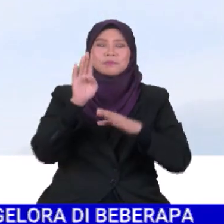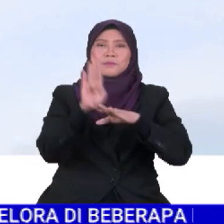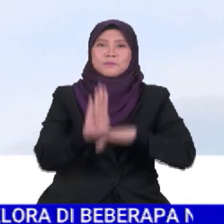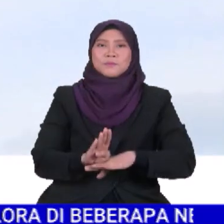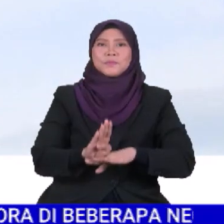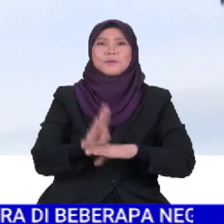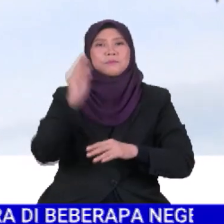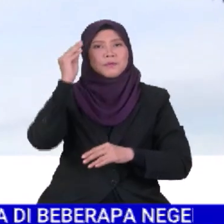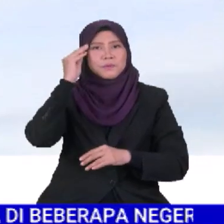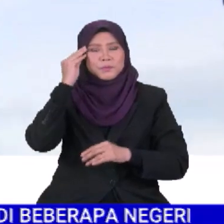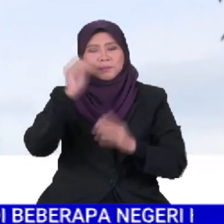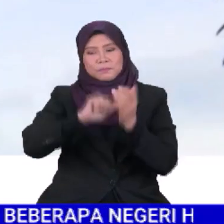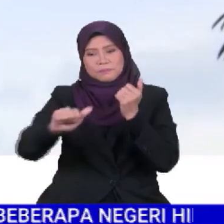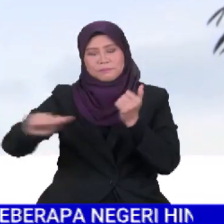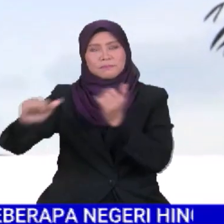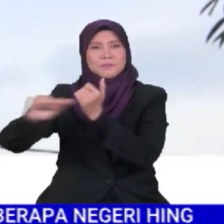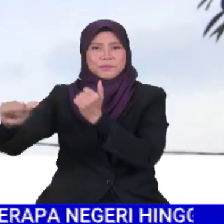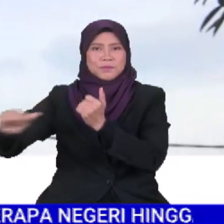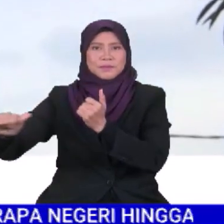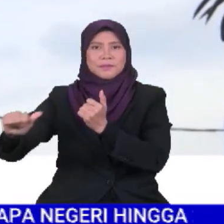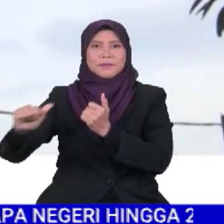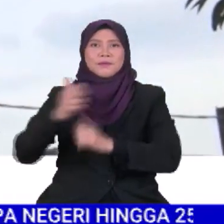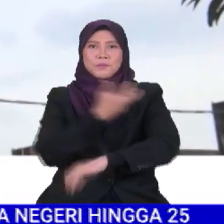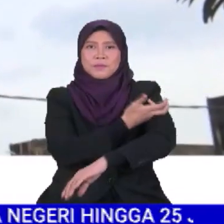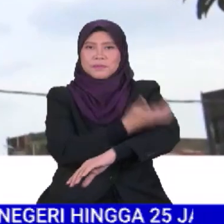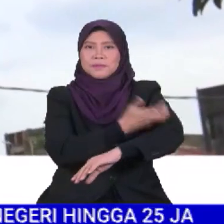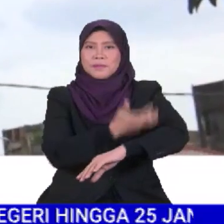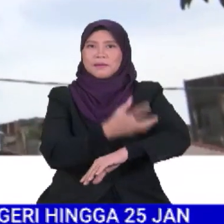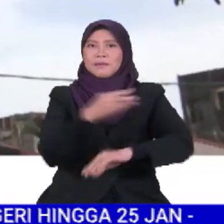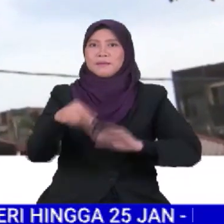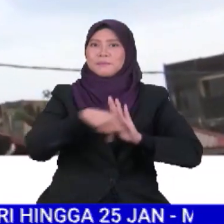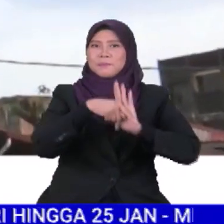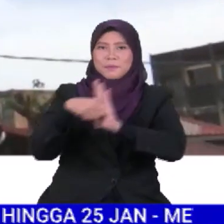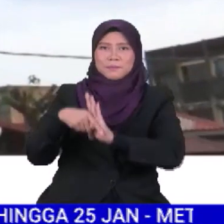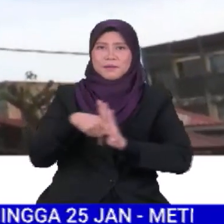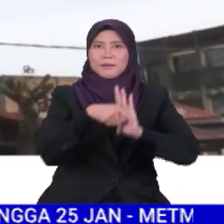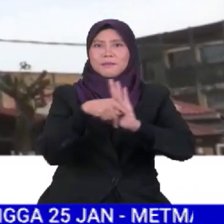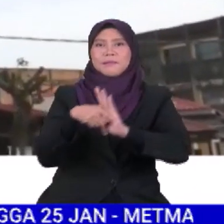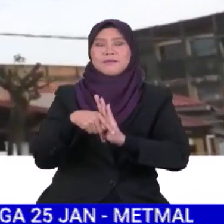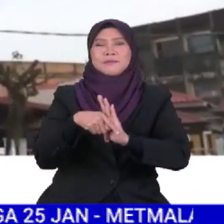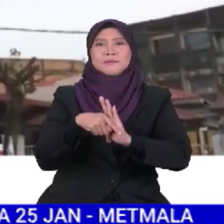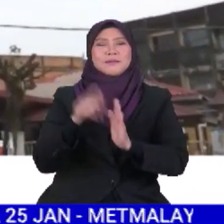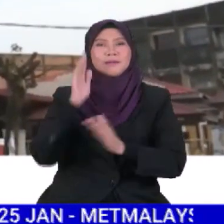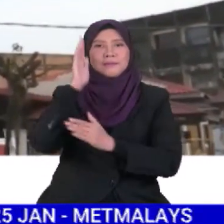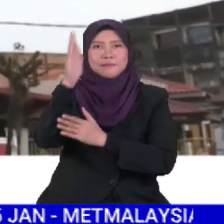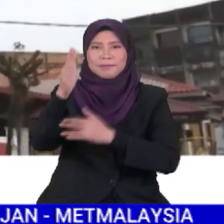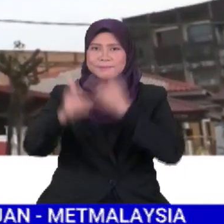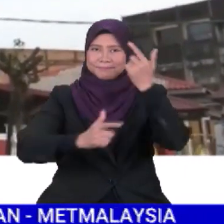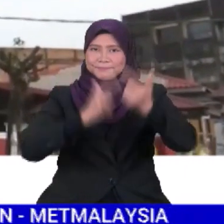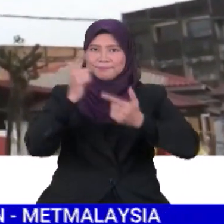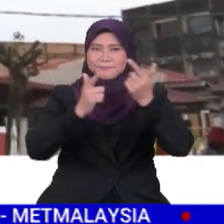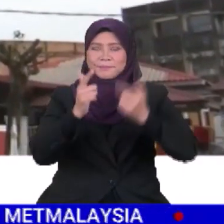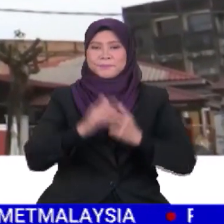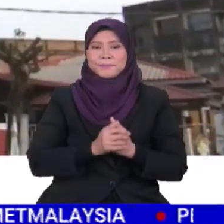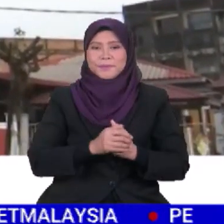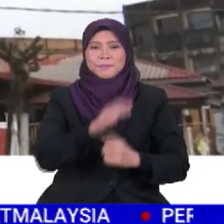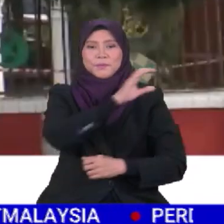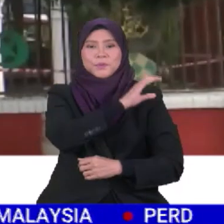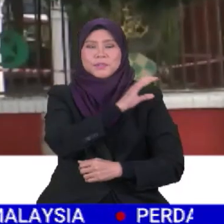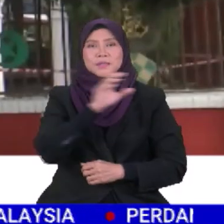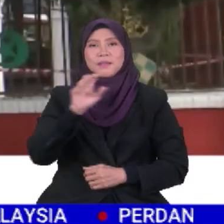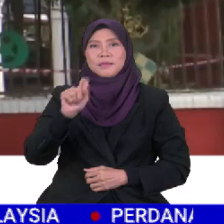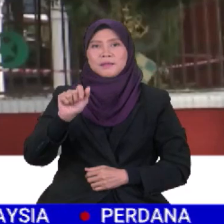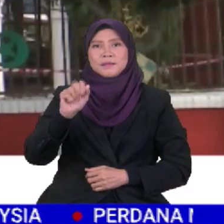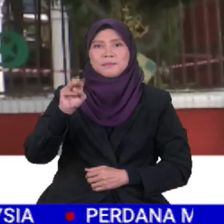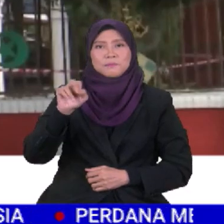menerusi persembahan seni budaya dan warisan serta gerai pameran di negara yang bakal dilawati. Pengerusi tamu Hafiz